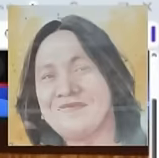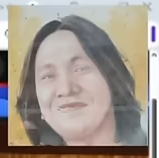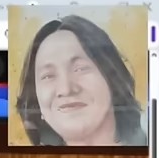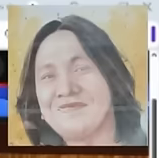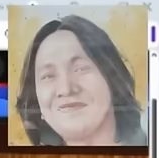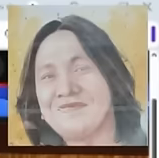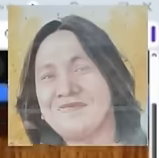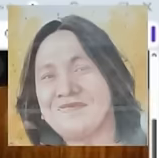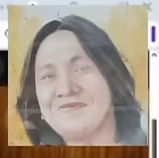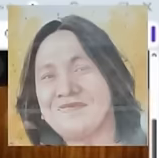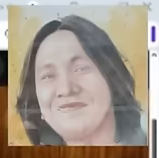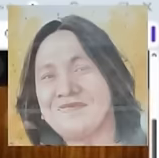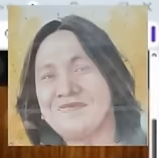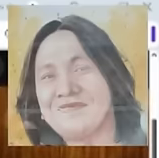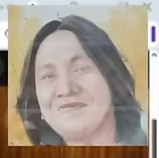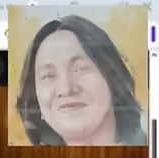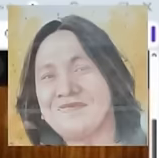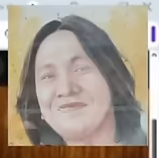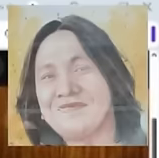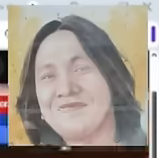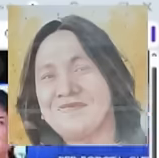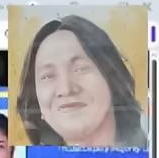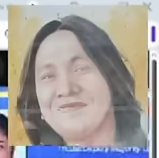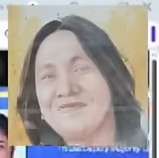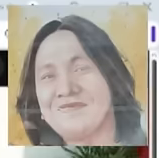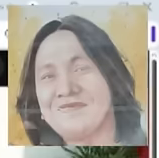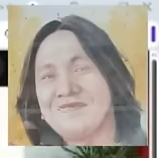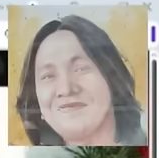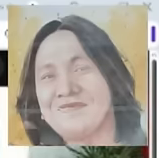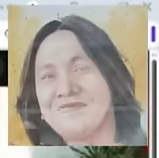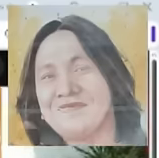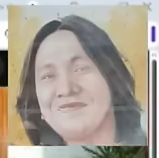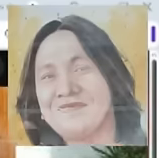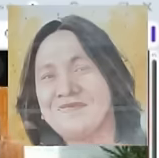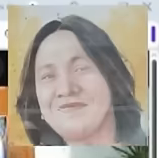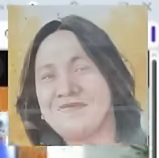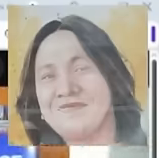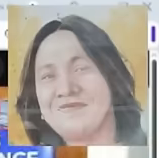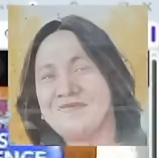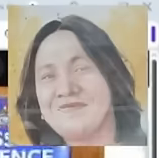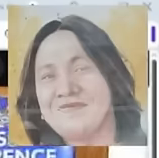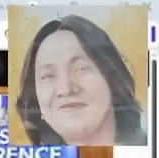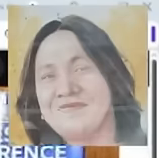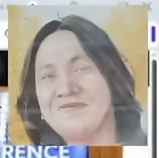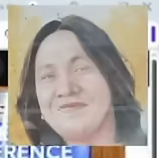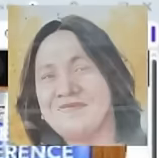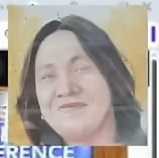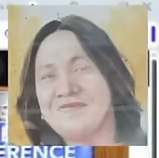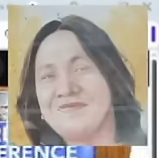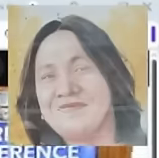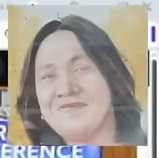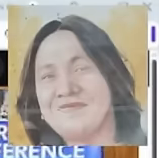na tanong nitong si Tina Panganiban. Si Congressman Paulo Duterte po ay nag-file